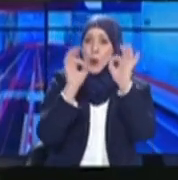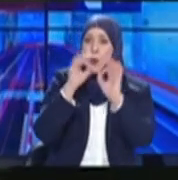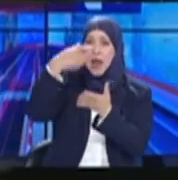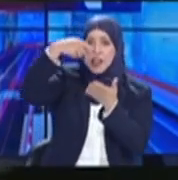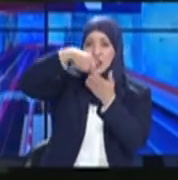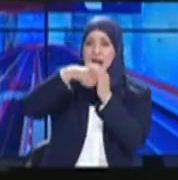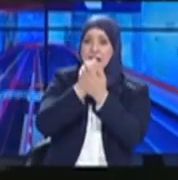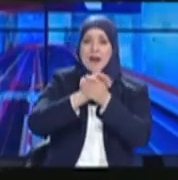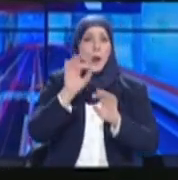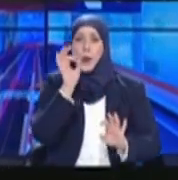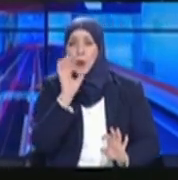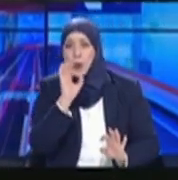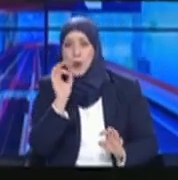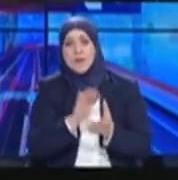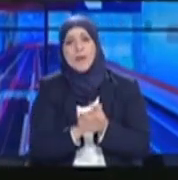مشكل